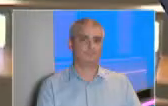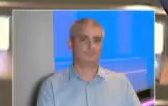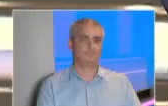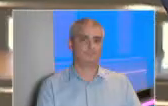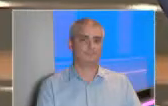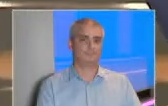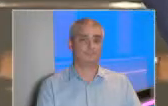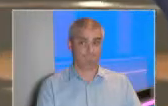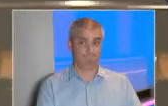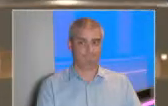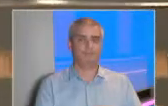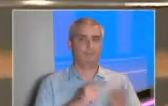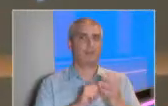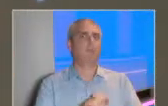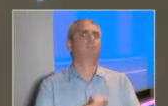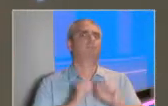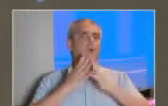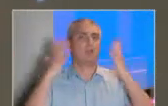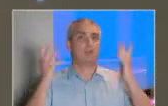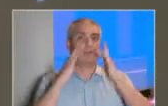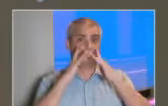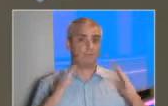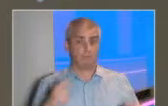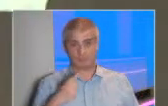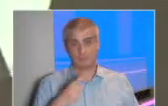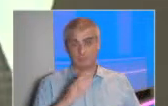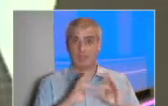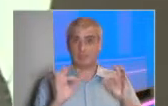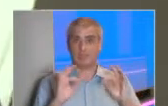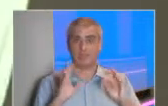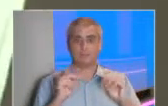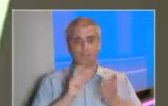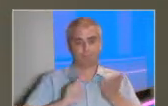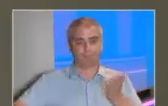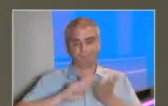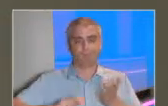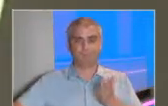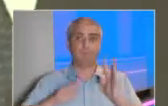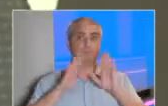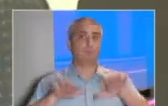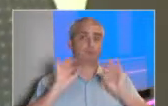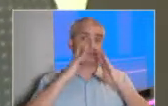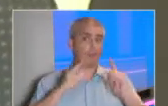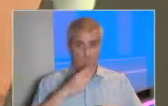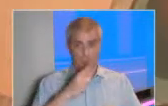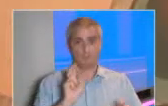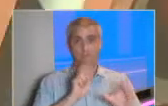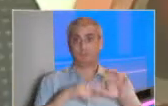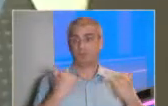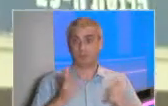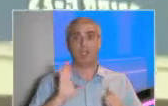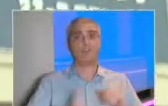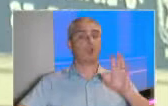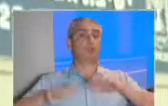טוב. בעקבות הפיצוץ הענק בנמל בירות, החל גל של התפטרויות בממשלת לבנון, אליו מצטרף כעת